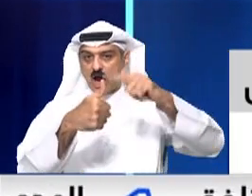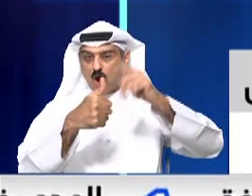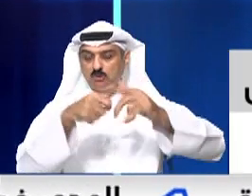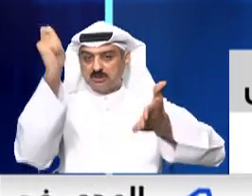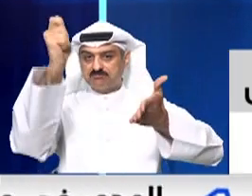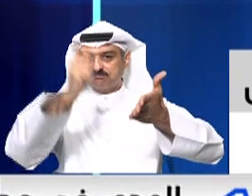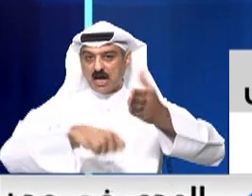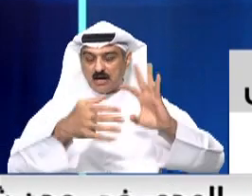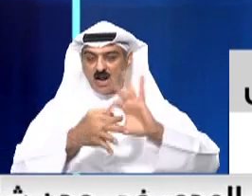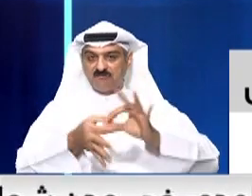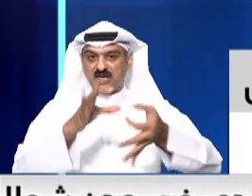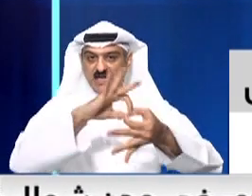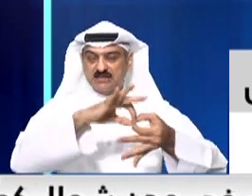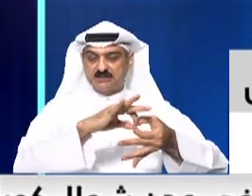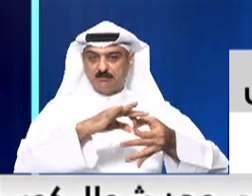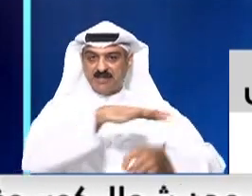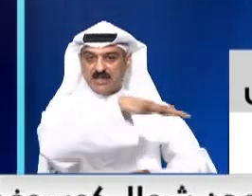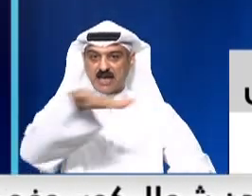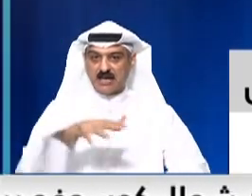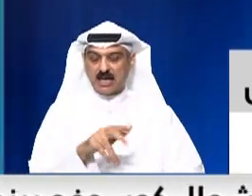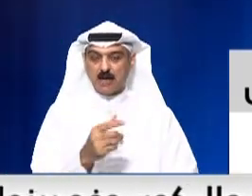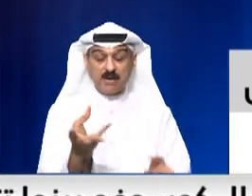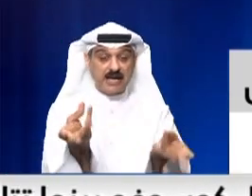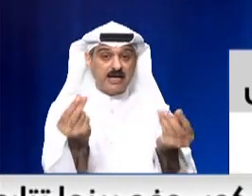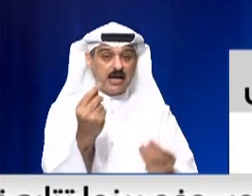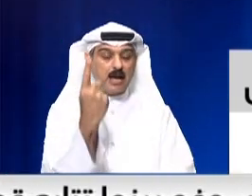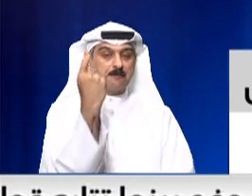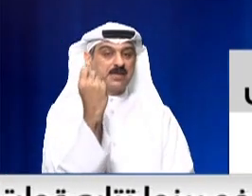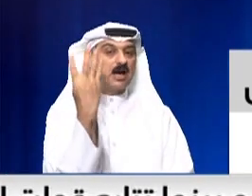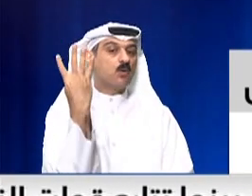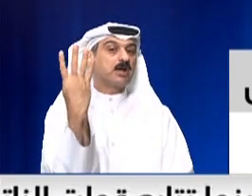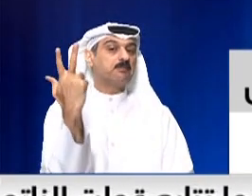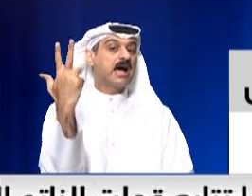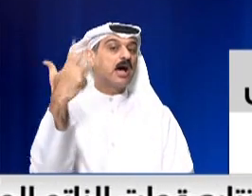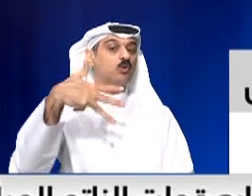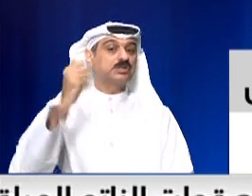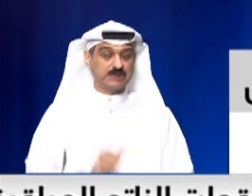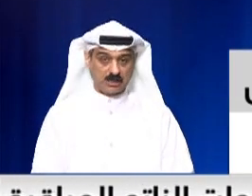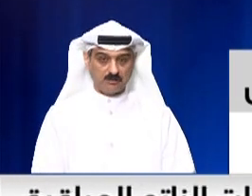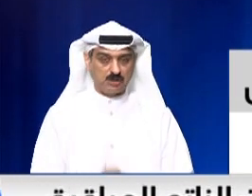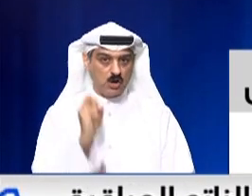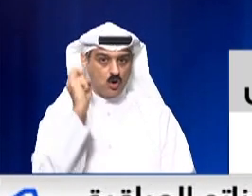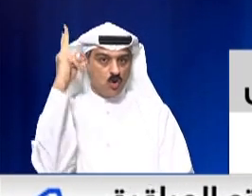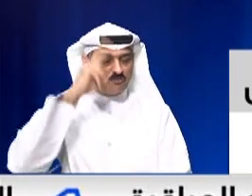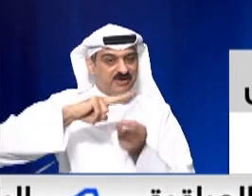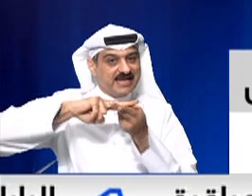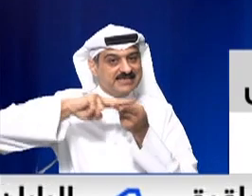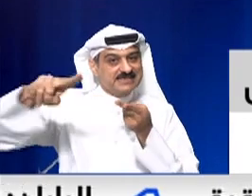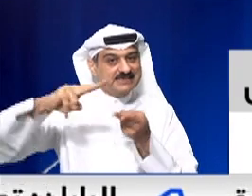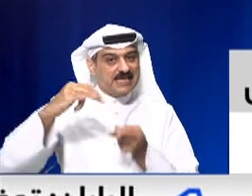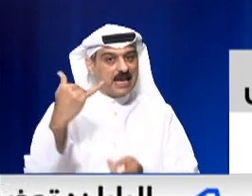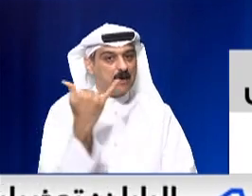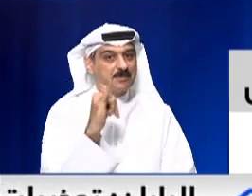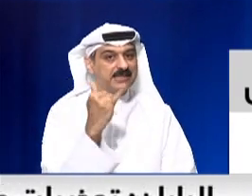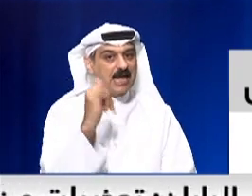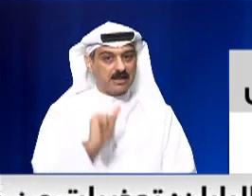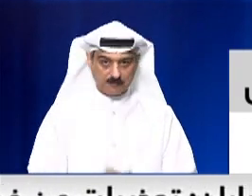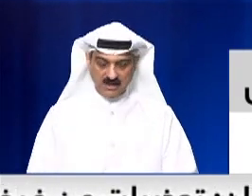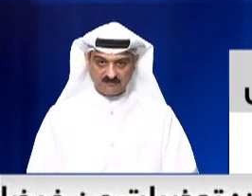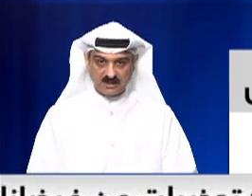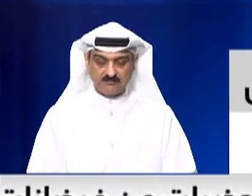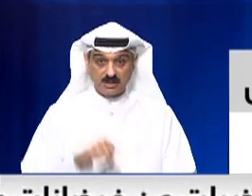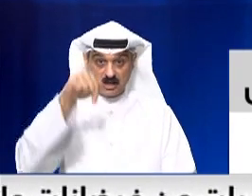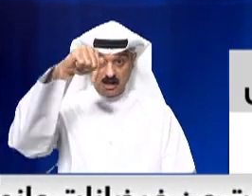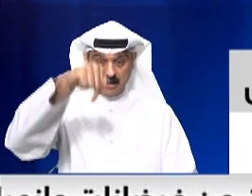العامه رقم 1994 ومبادره السلام العربيه مضيفا ان